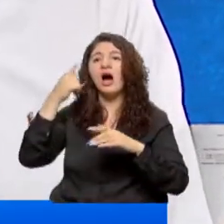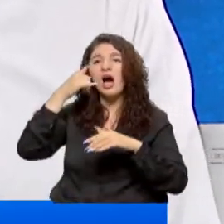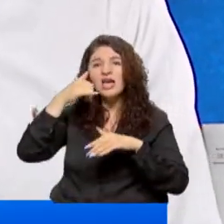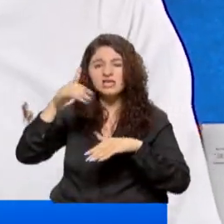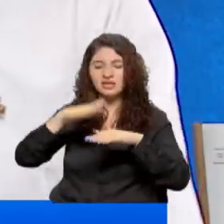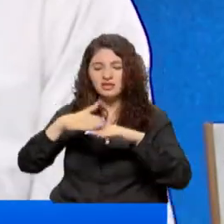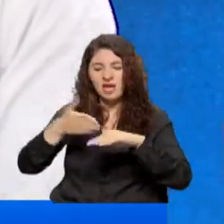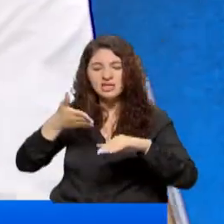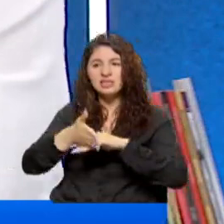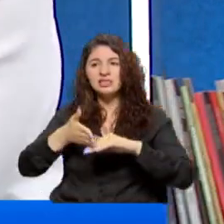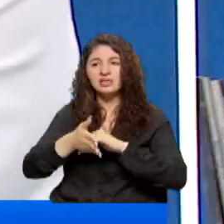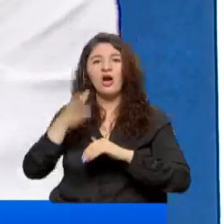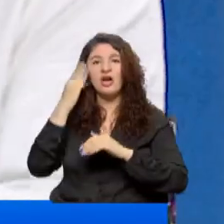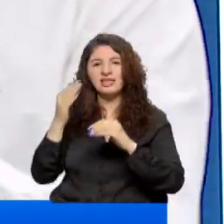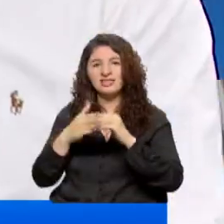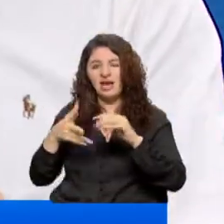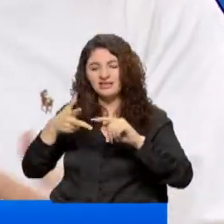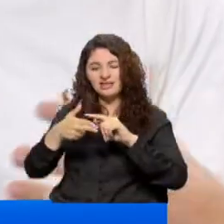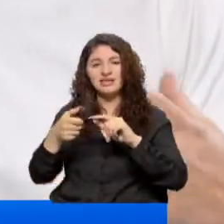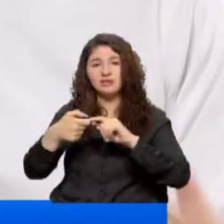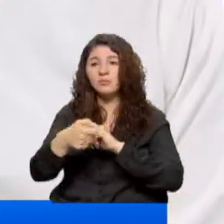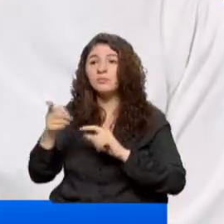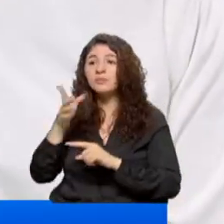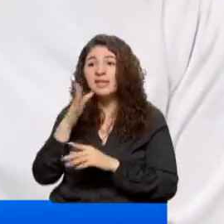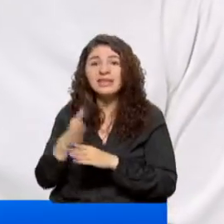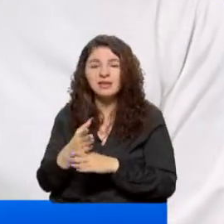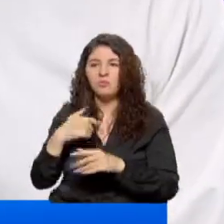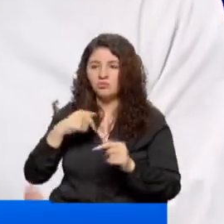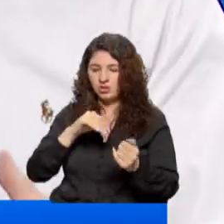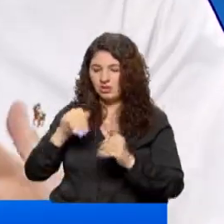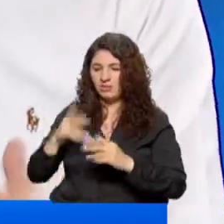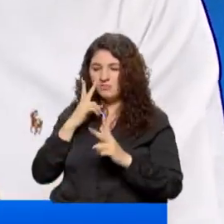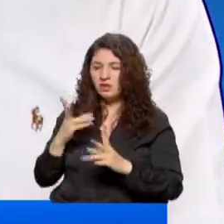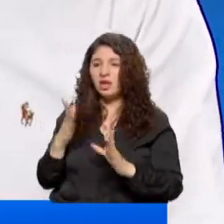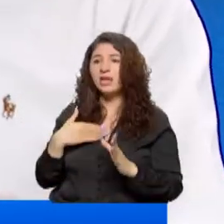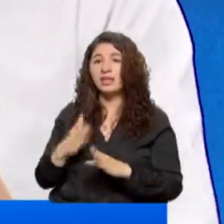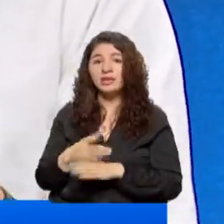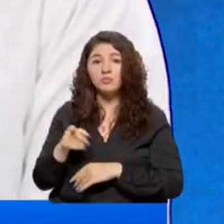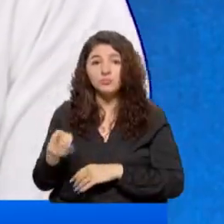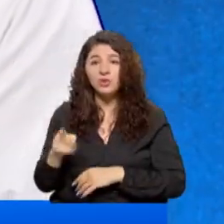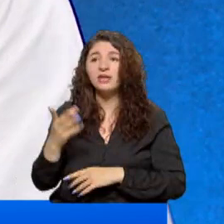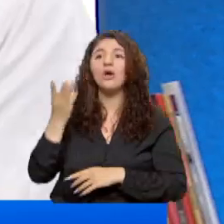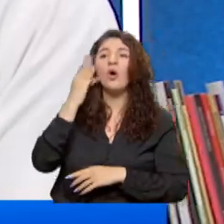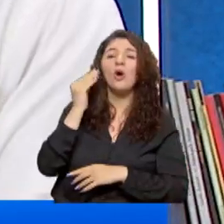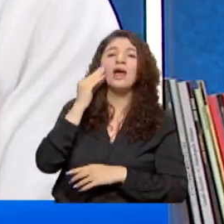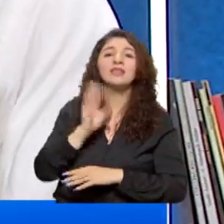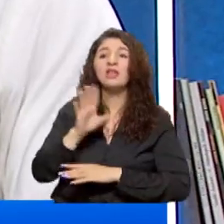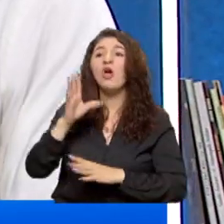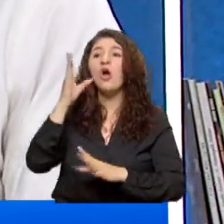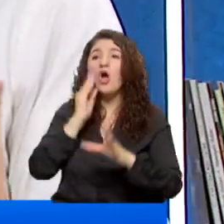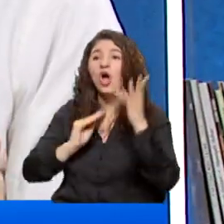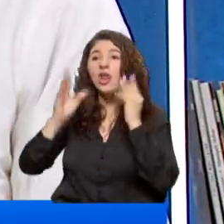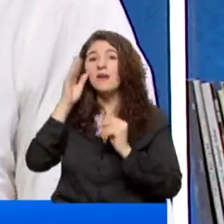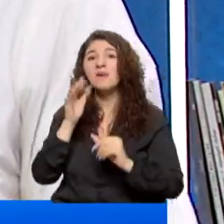kesmesini öğrendim şimdi ya bu kadar bilgiye Niye ama bugün Geldiğim yere baktığınız zaman üstüne dine öğrendiğiniz değil